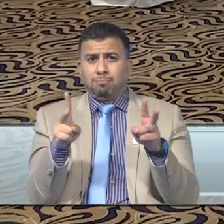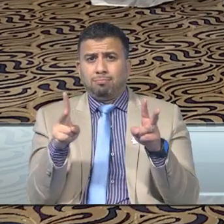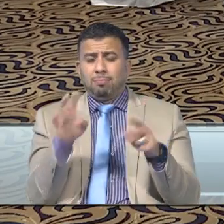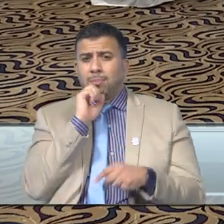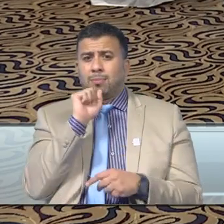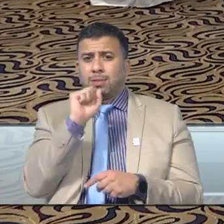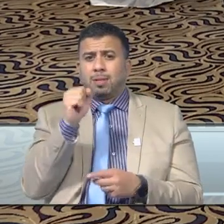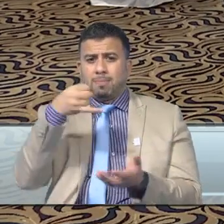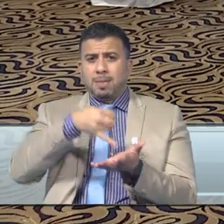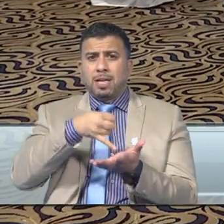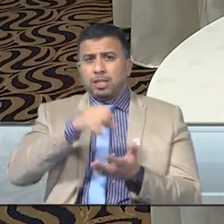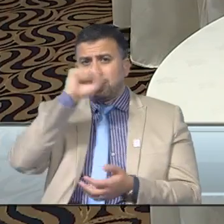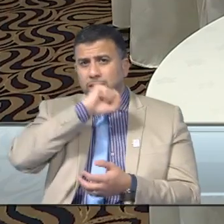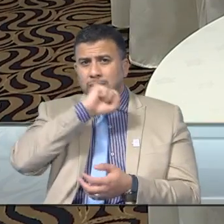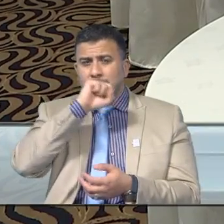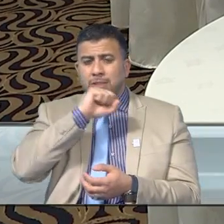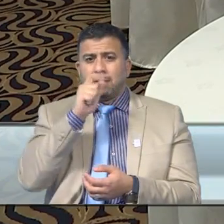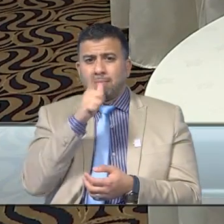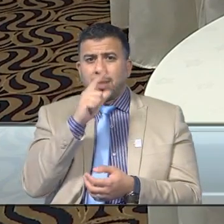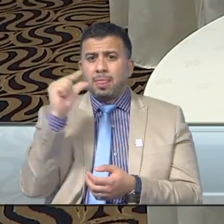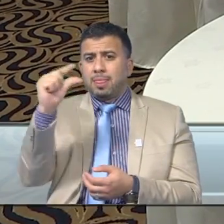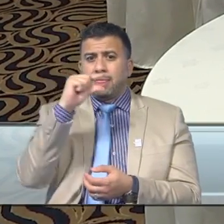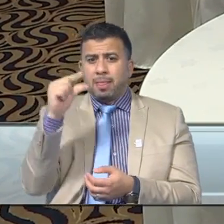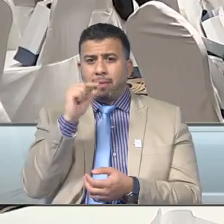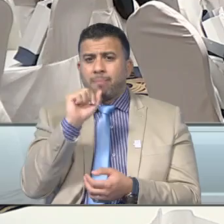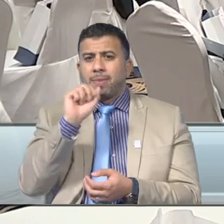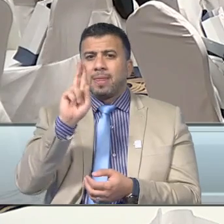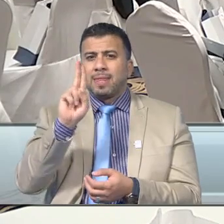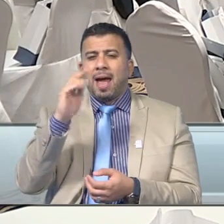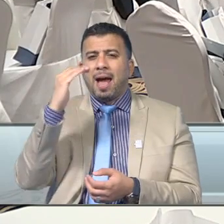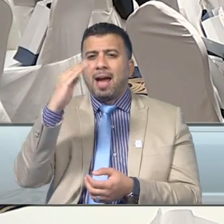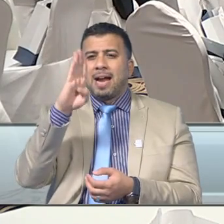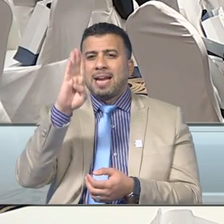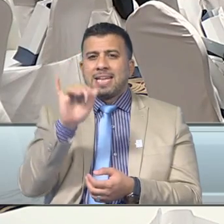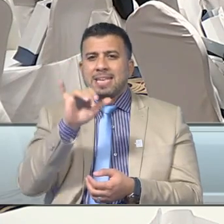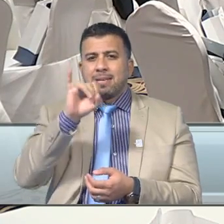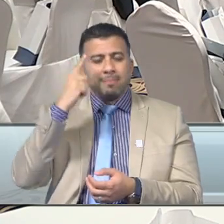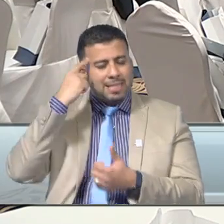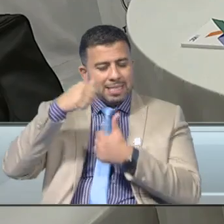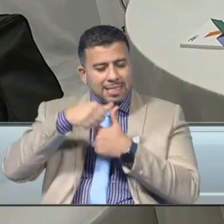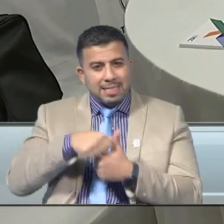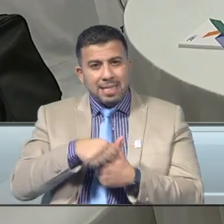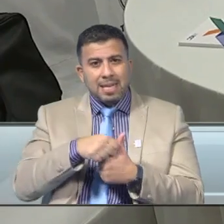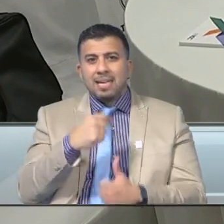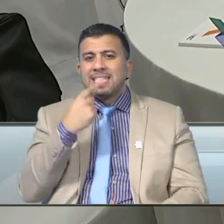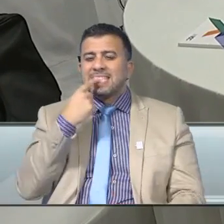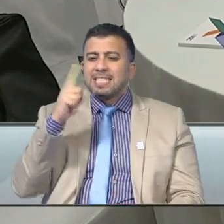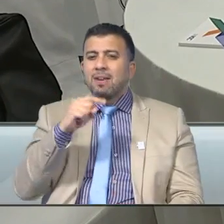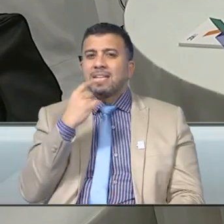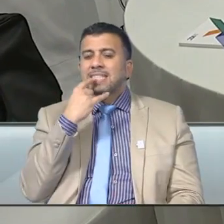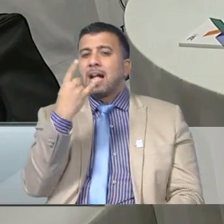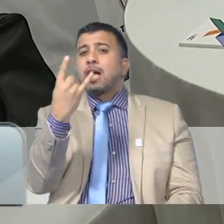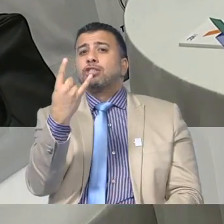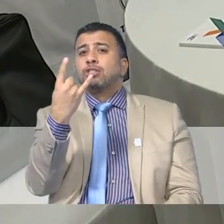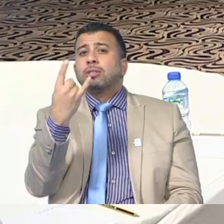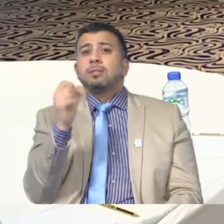فعاليات مركز الشارقة للتحكيم التجاري الدولي تحكيم احتفالا بالذكرى السنوية العاشرة وتزامنا